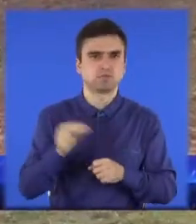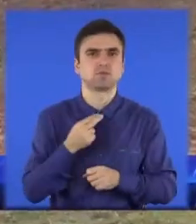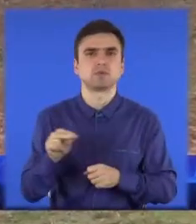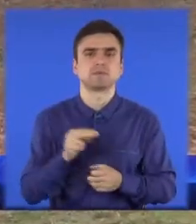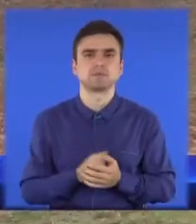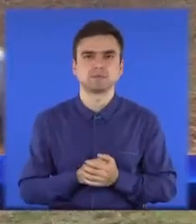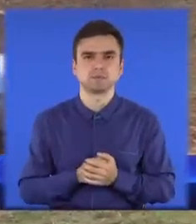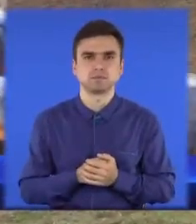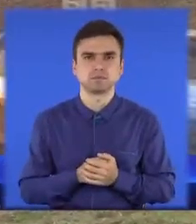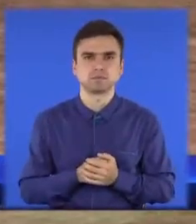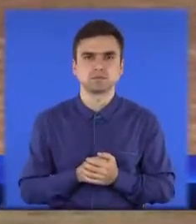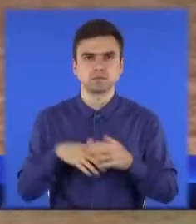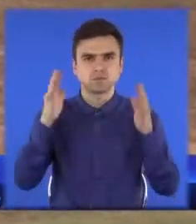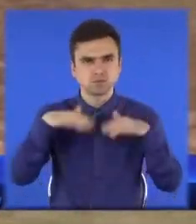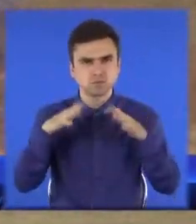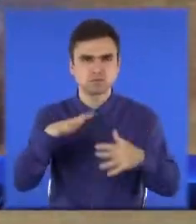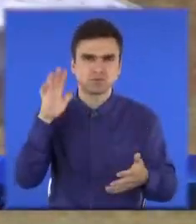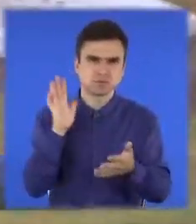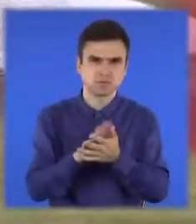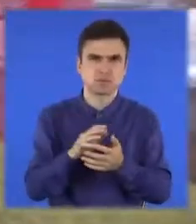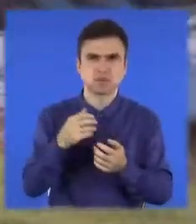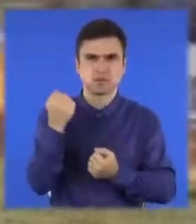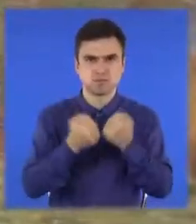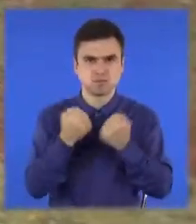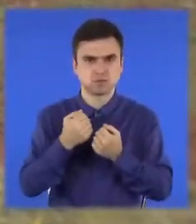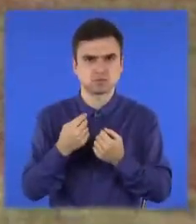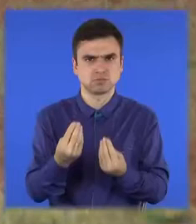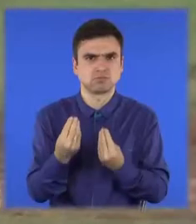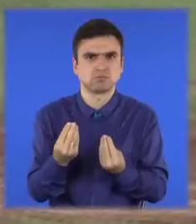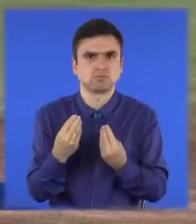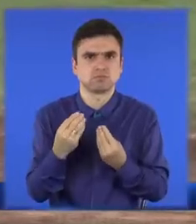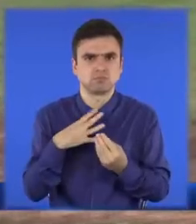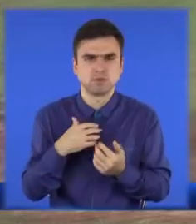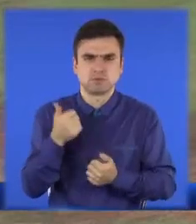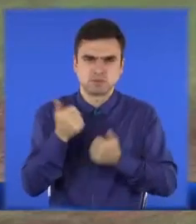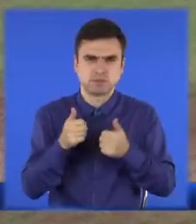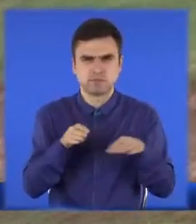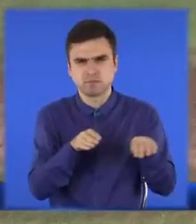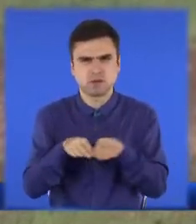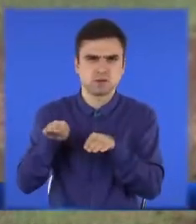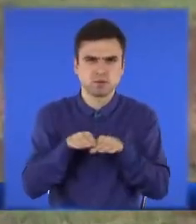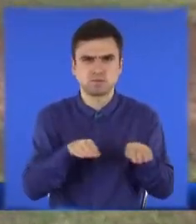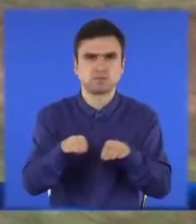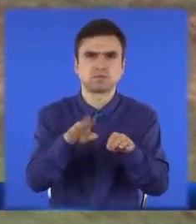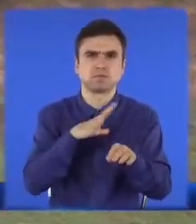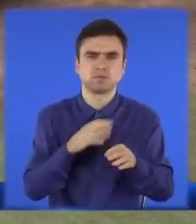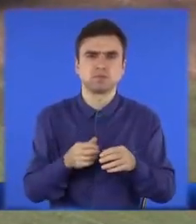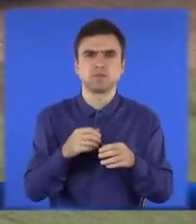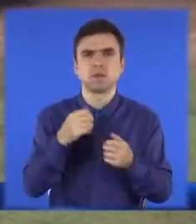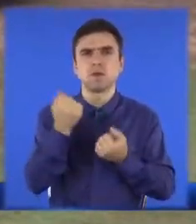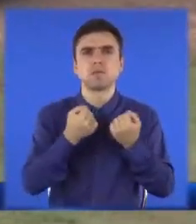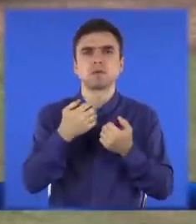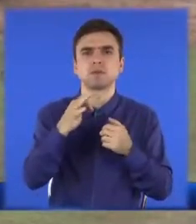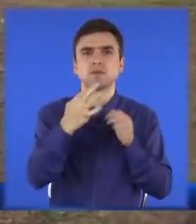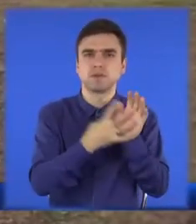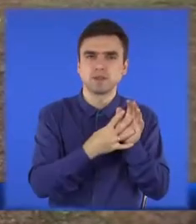Дощ, бруд та нафаршировані тачки – гучно пройшов фінальний заїзд гонщиків. Змагались звичайні дев'ятки, вісімки та навіть